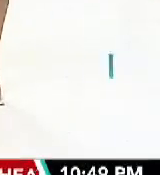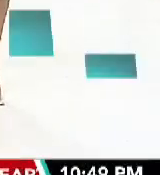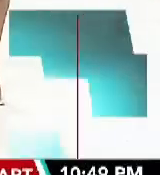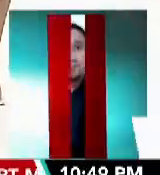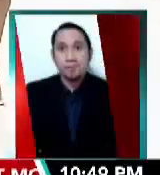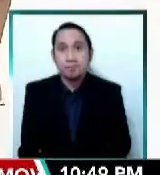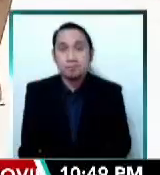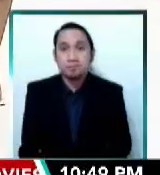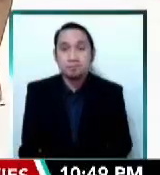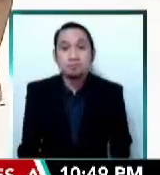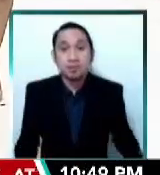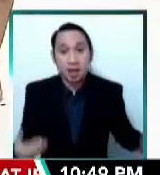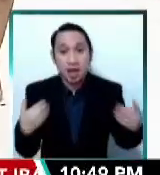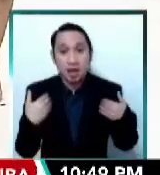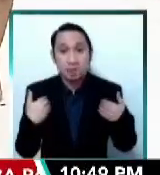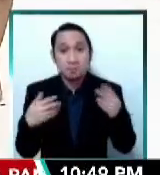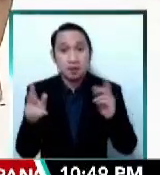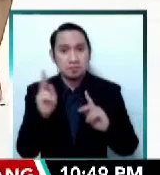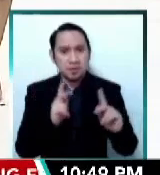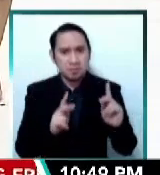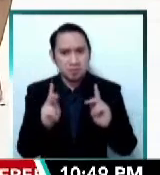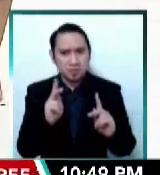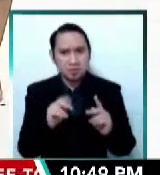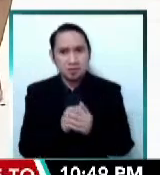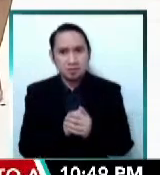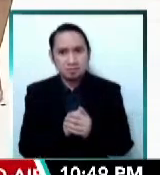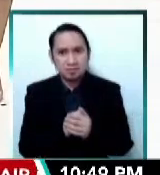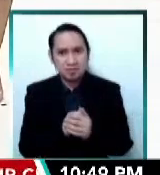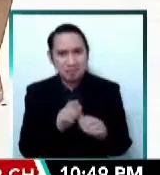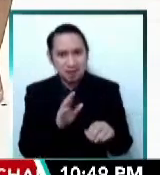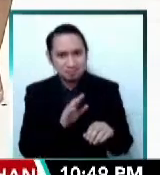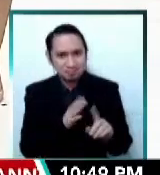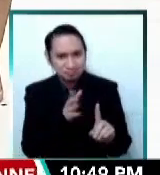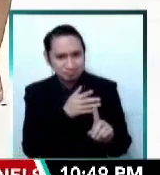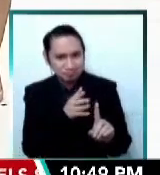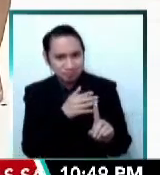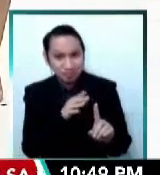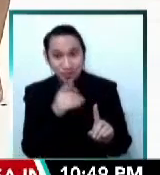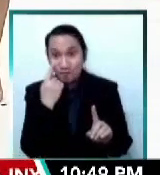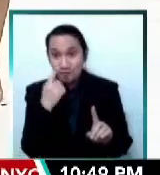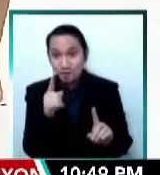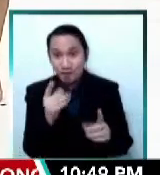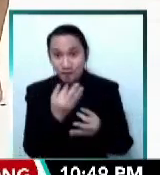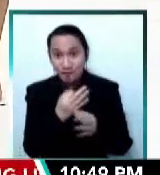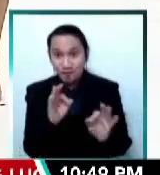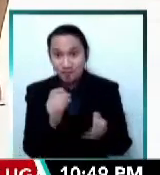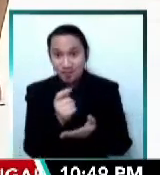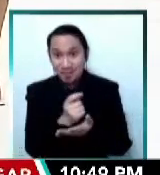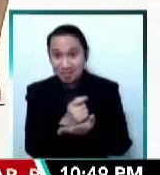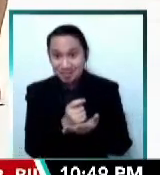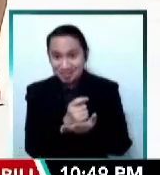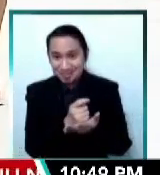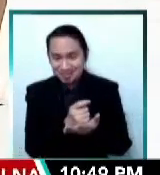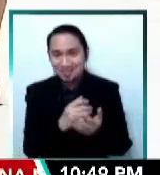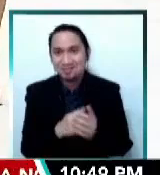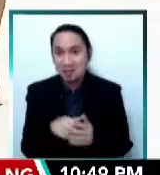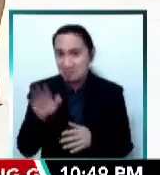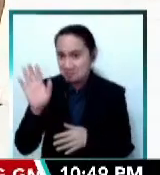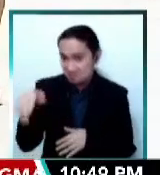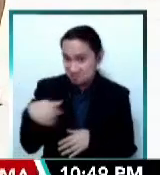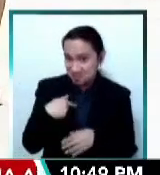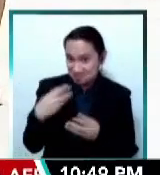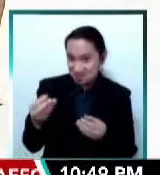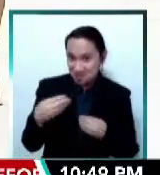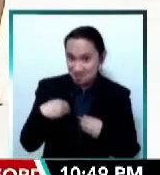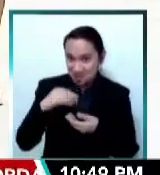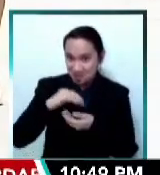May mga taong madaling mahiritan, naman libre, tulad ni Maki Pulido. Maki, pa-burger ka naman. Alam mo, hindi ako